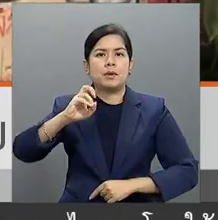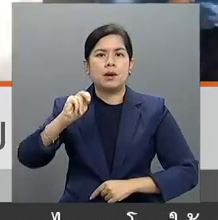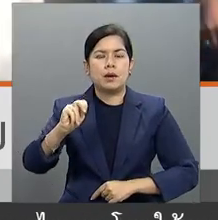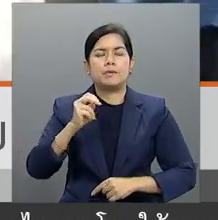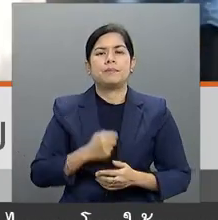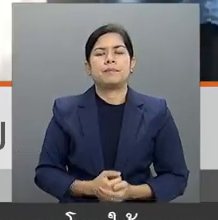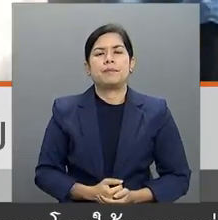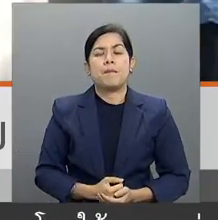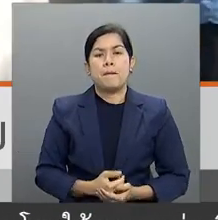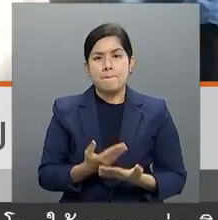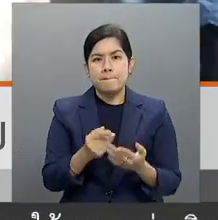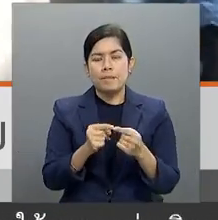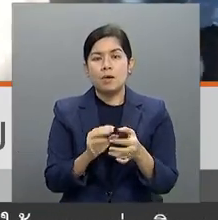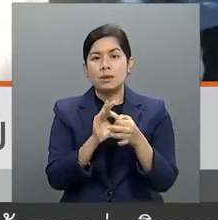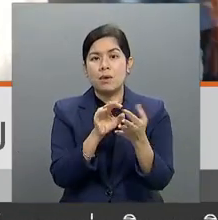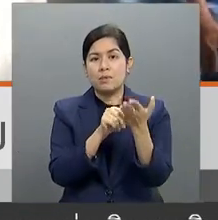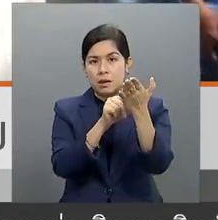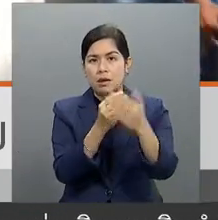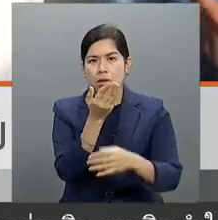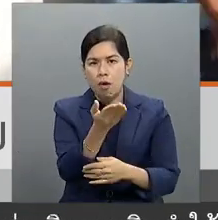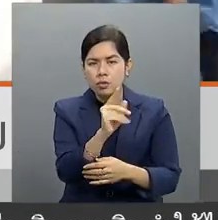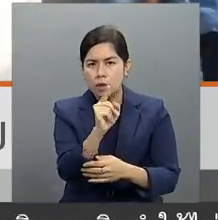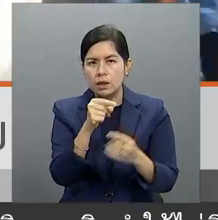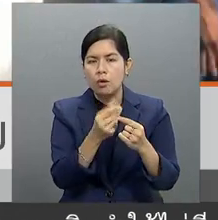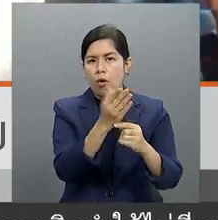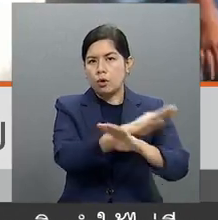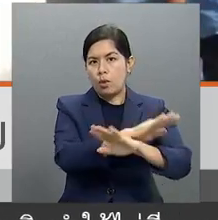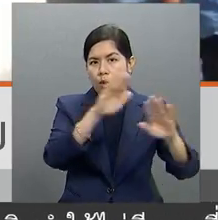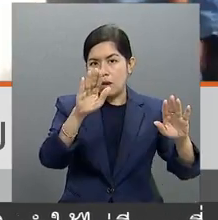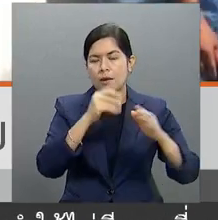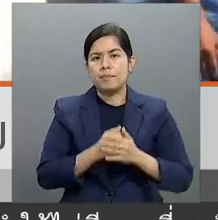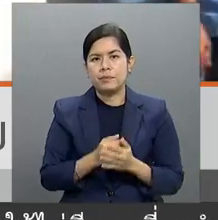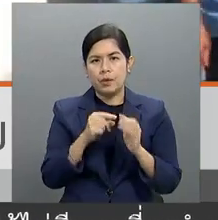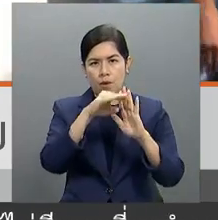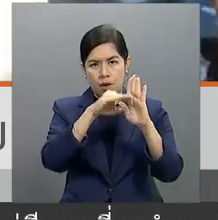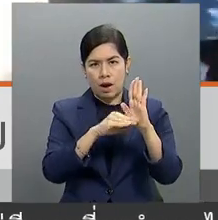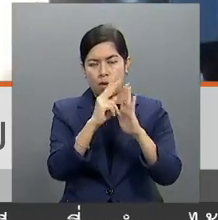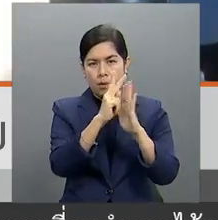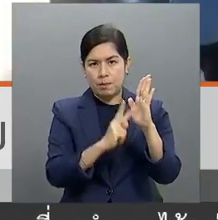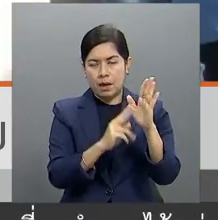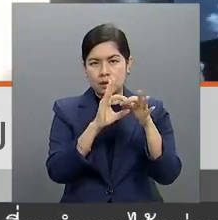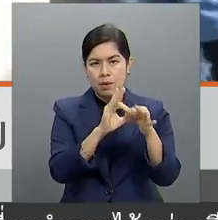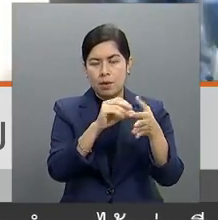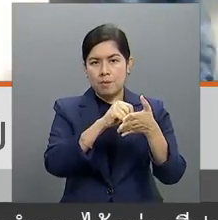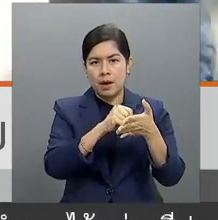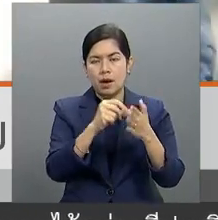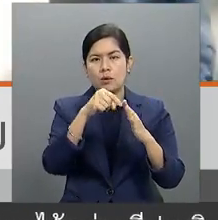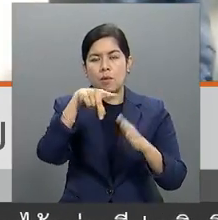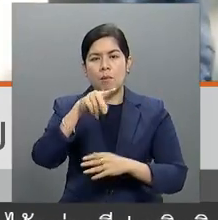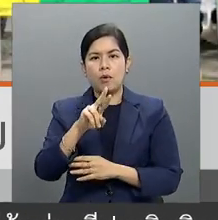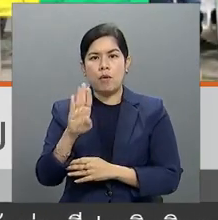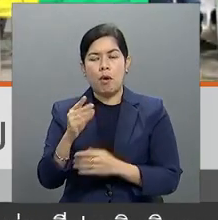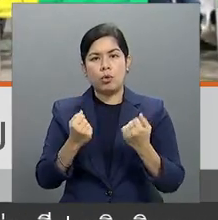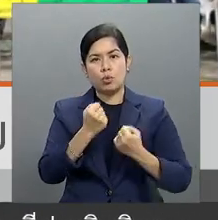สำหรับข้อเรียกร้องค่ะก็คือการขอยกเลิกกันร่างกฎหมายและแก้ราชบัญญัติรถยนต์อนุญาตให้รถยนต์ส่วนบุคคล